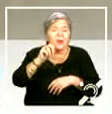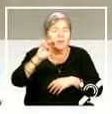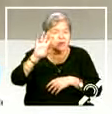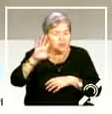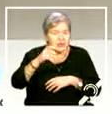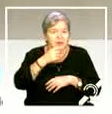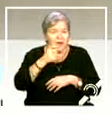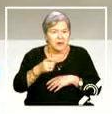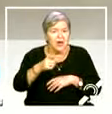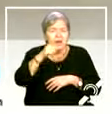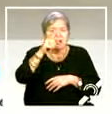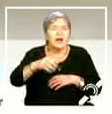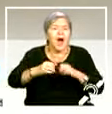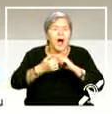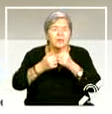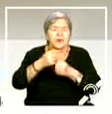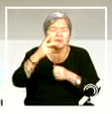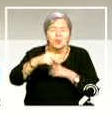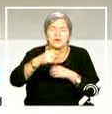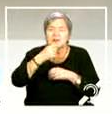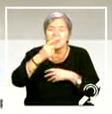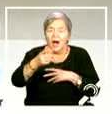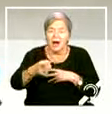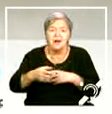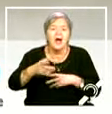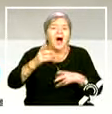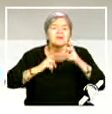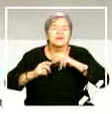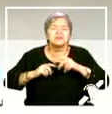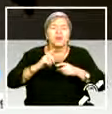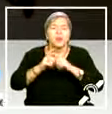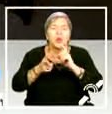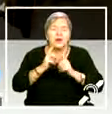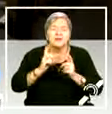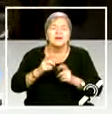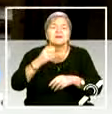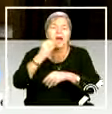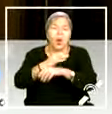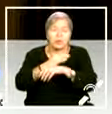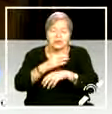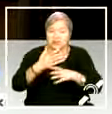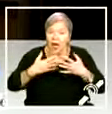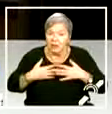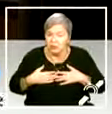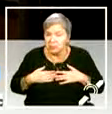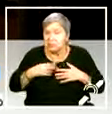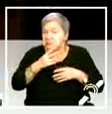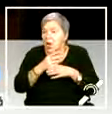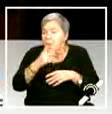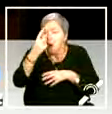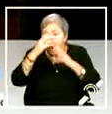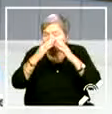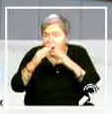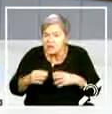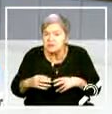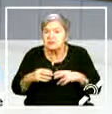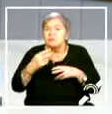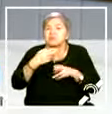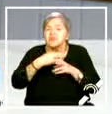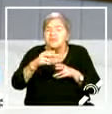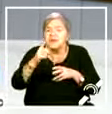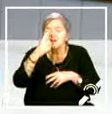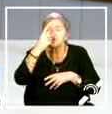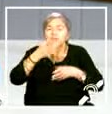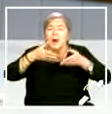luptând pentru drepturile sale. Ca persecutat politic al regimului comunist, și-a dorit din partea statului doar o locuință decentă și un loc de veci.